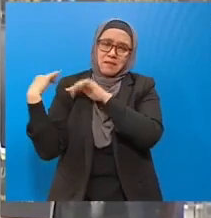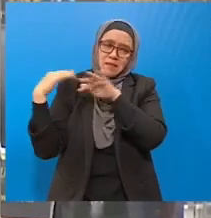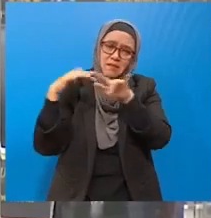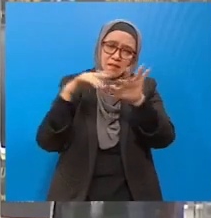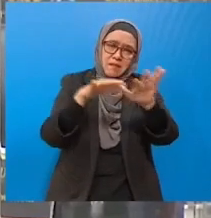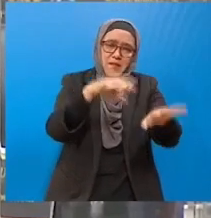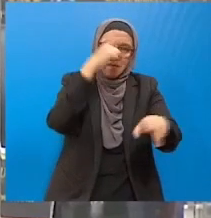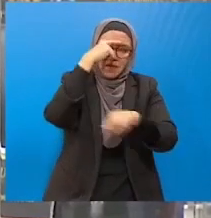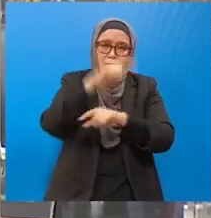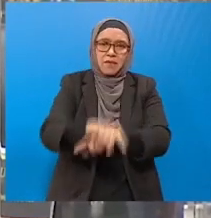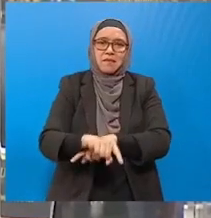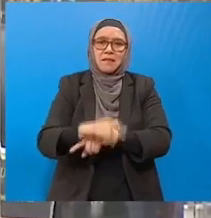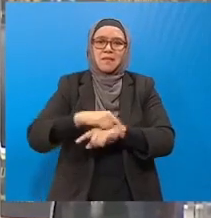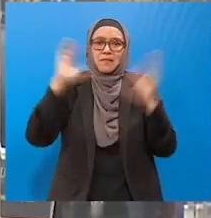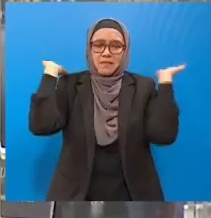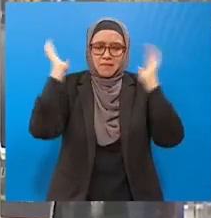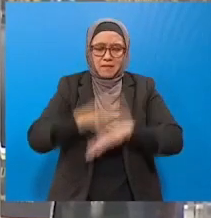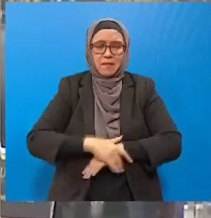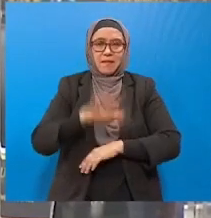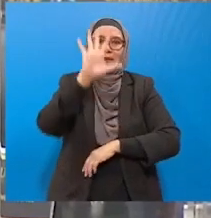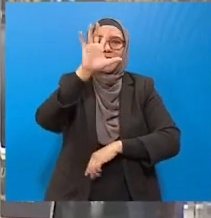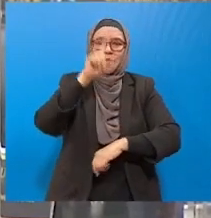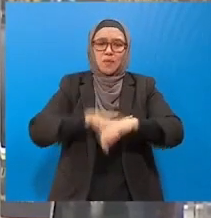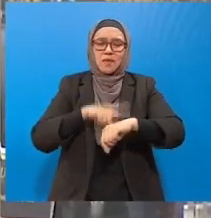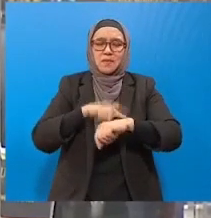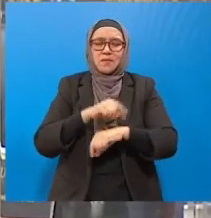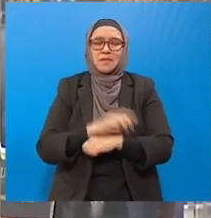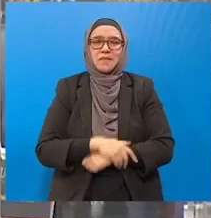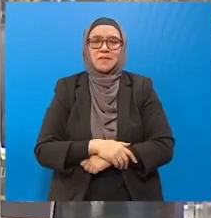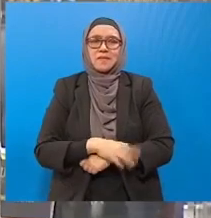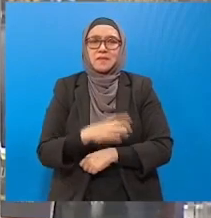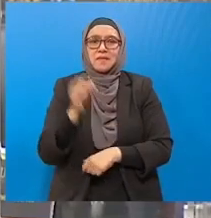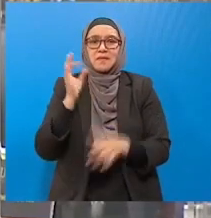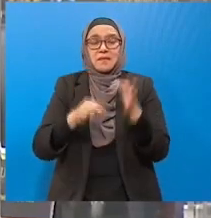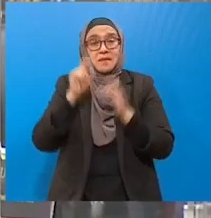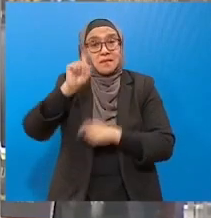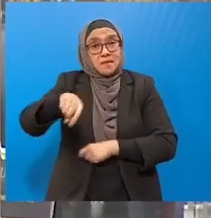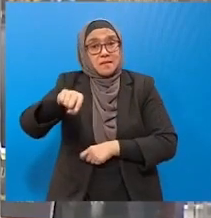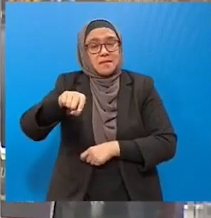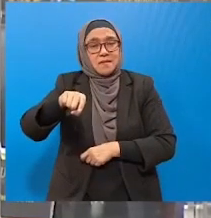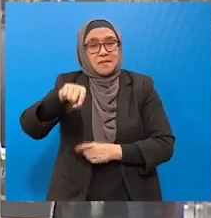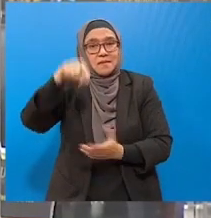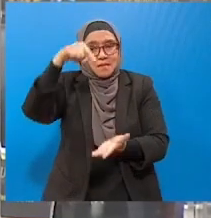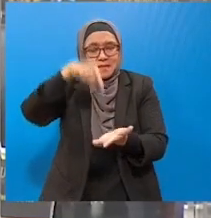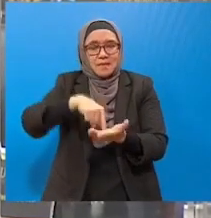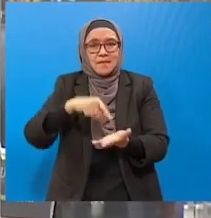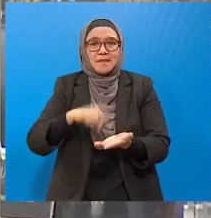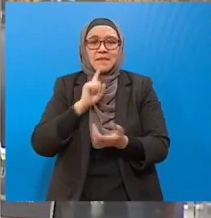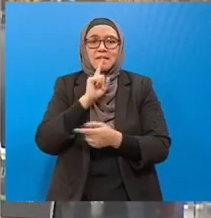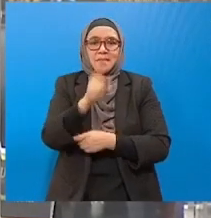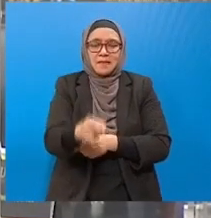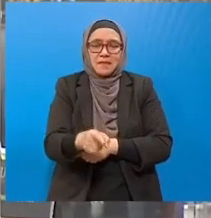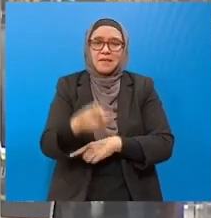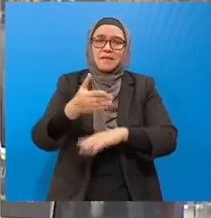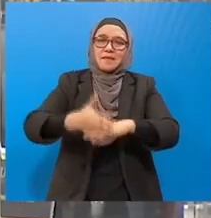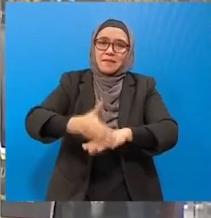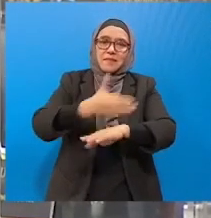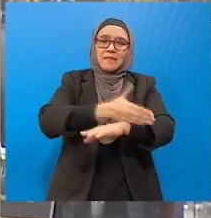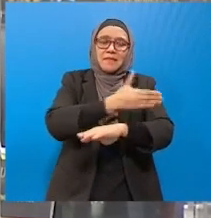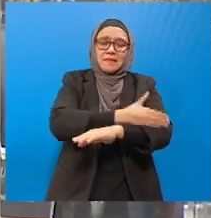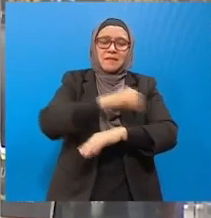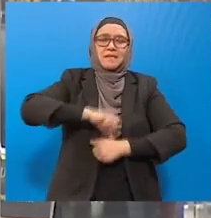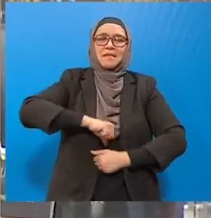40 orang juga untuk melakukan salat lima waktu jika ia penuh ini adalah perkembangan yang cukup